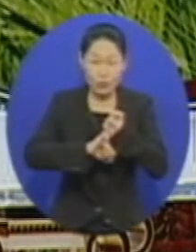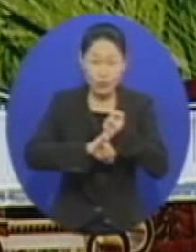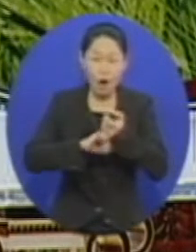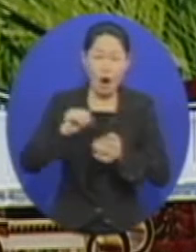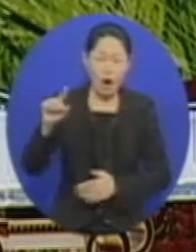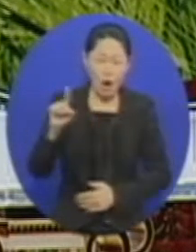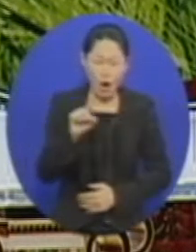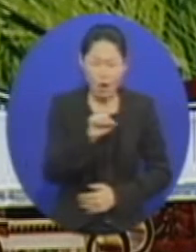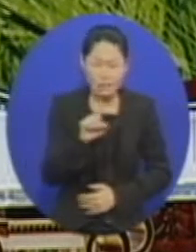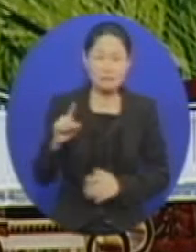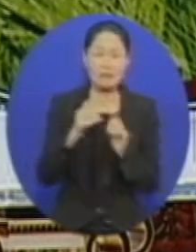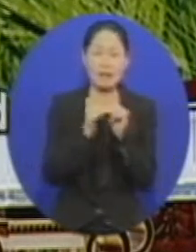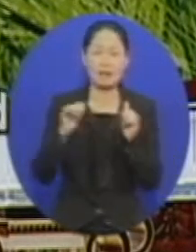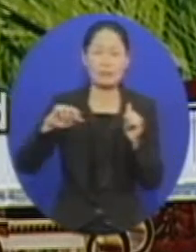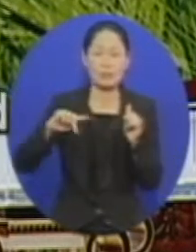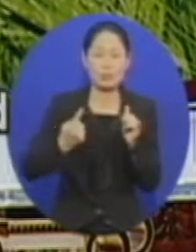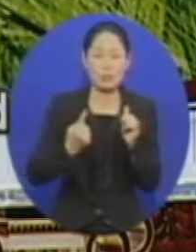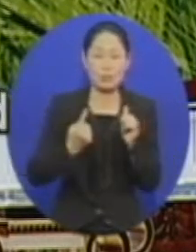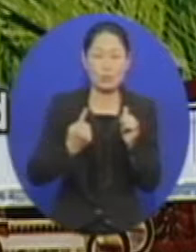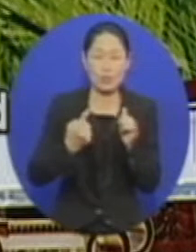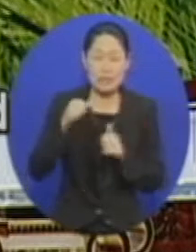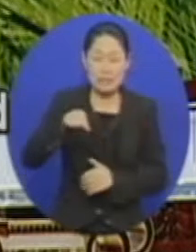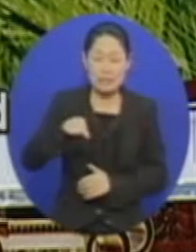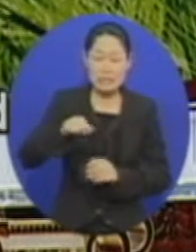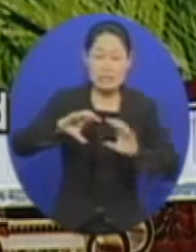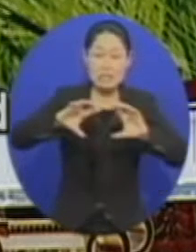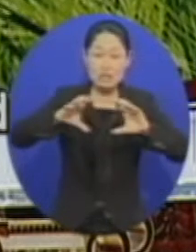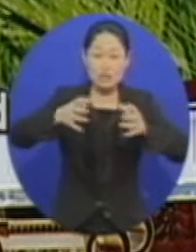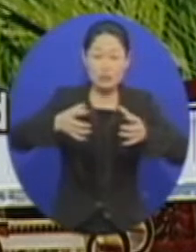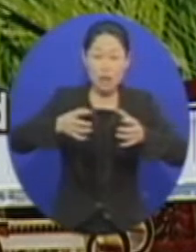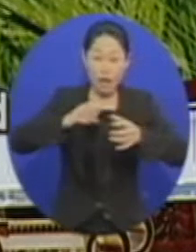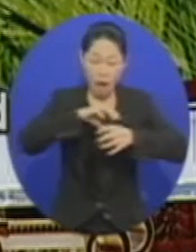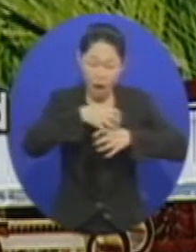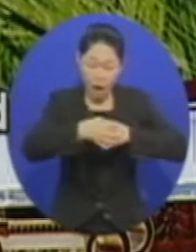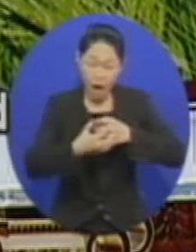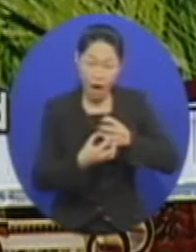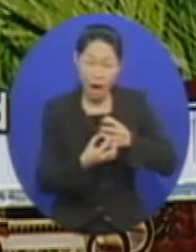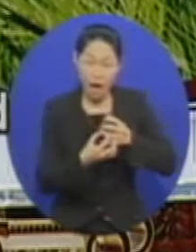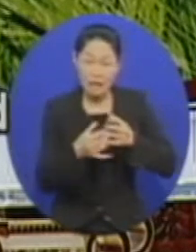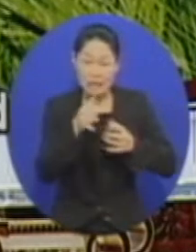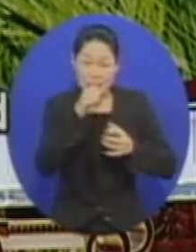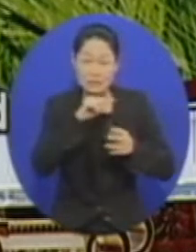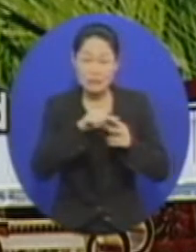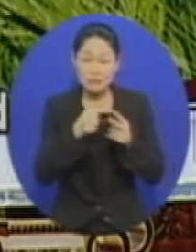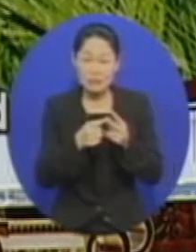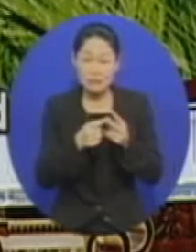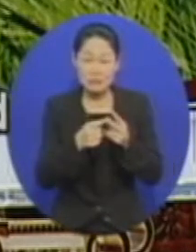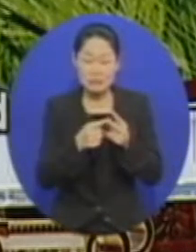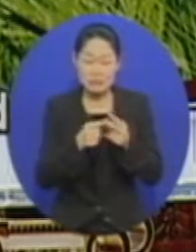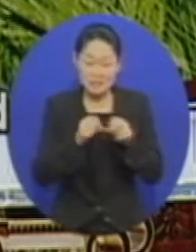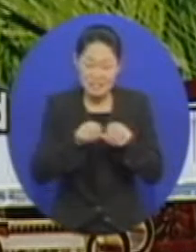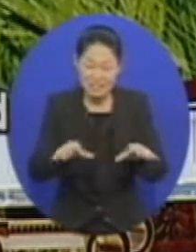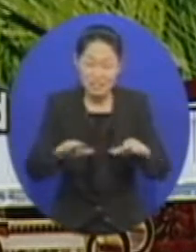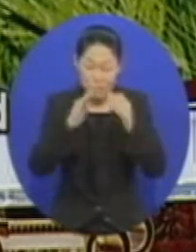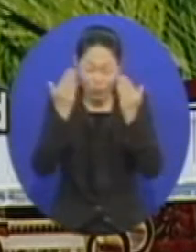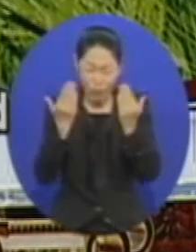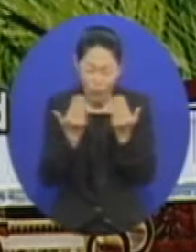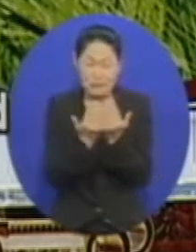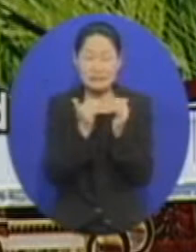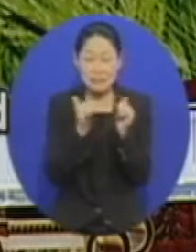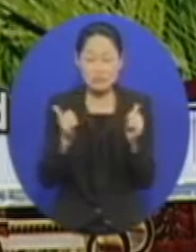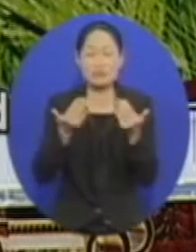어떤 사람도 이 지구상에 어디 있든지 에 흩어져 있는 사람 다 이게 주신